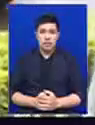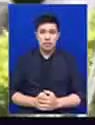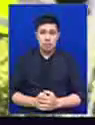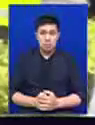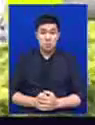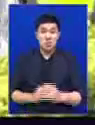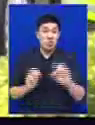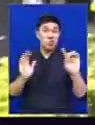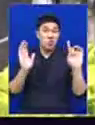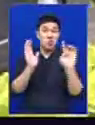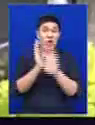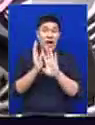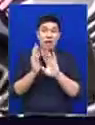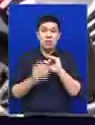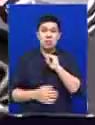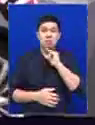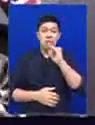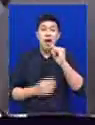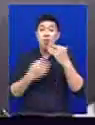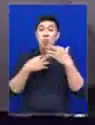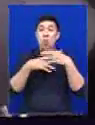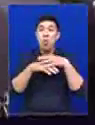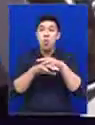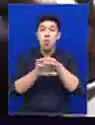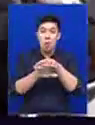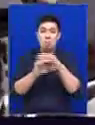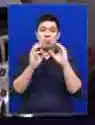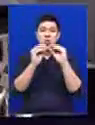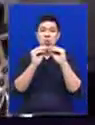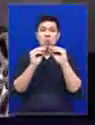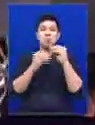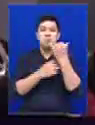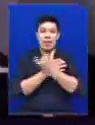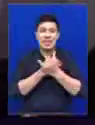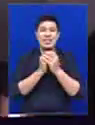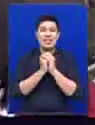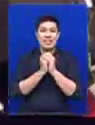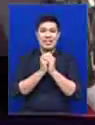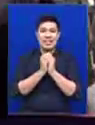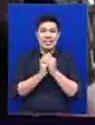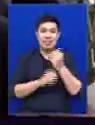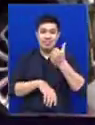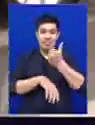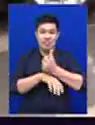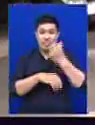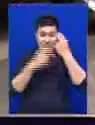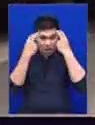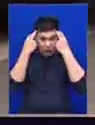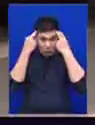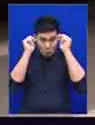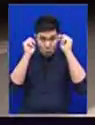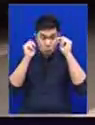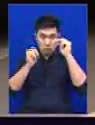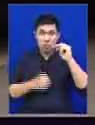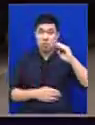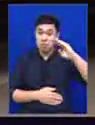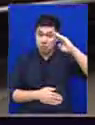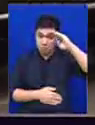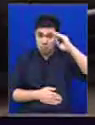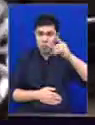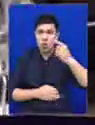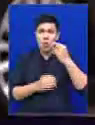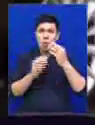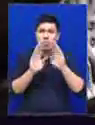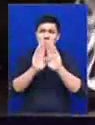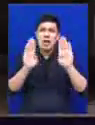วันสุดท้ายของการเดินทางเข้าร่วมการประชุมที่มณฑลไหหนานสาธารณรัฐประชาชนจีนพลเอกประยุทธ์จันทร์โอชานายกรัฐมนตรีเข้าร่วมพิ